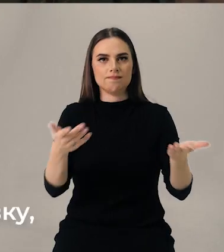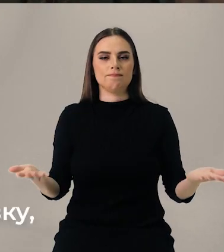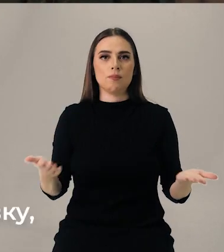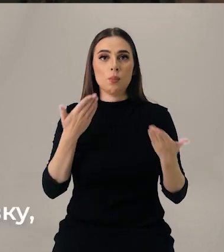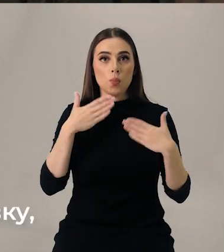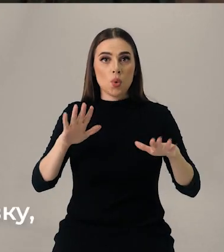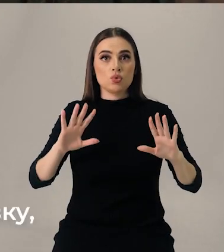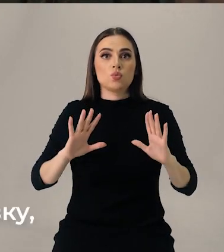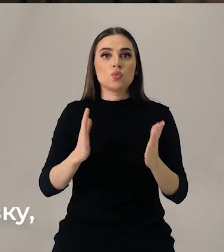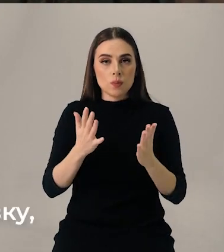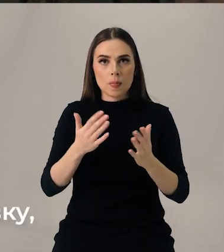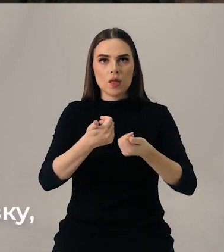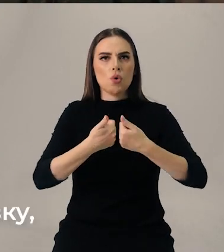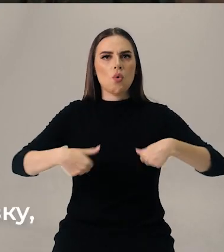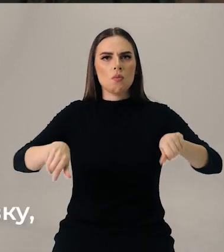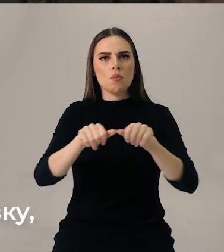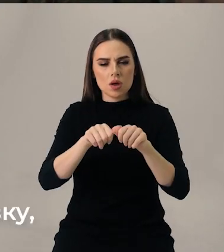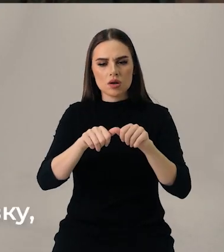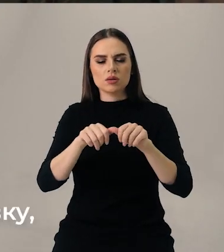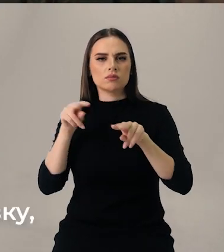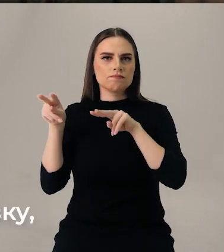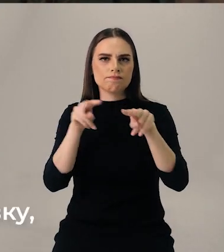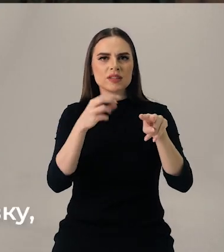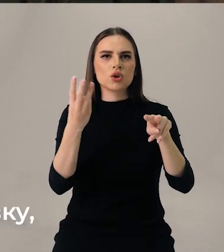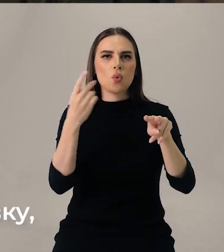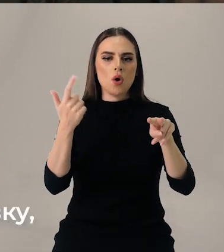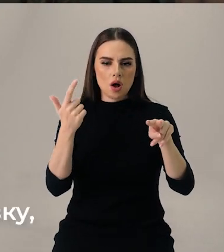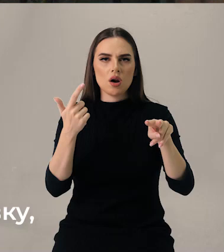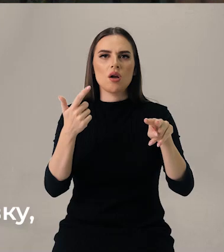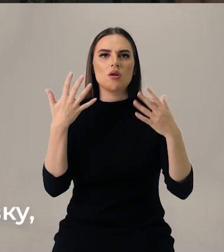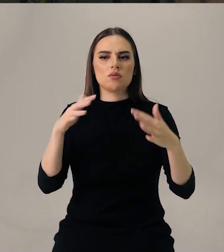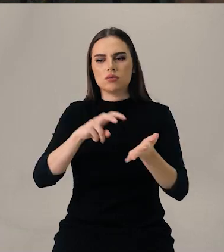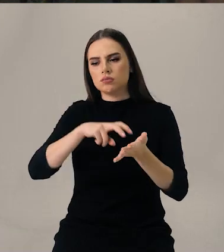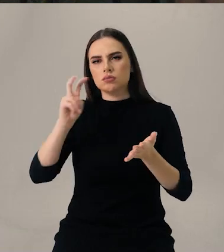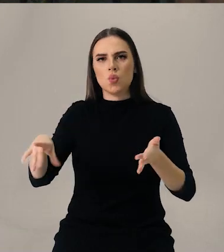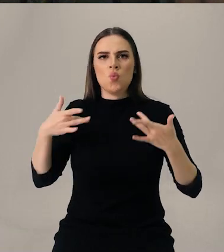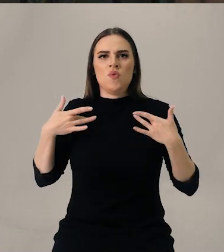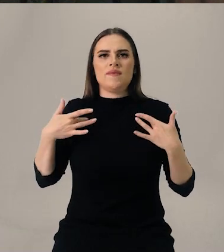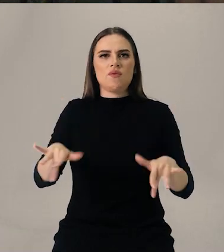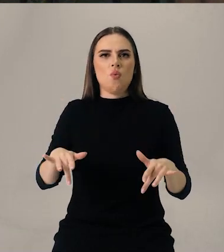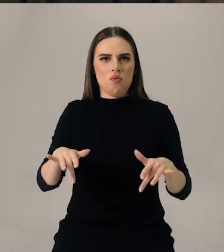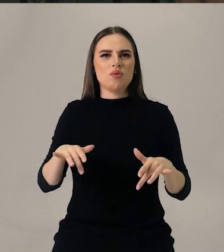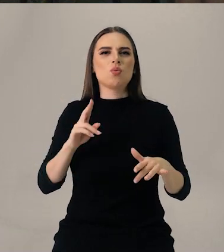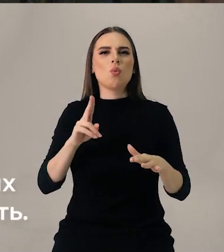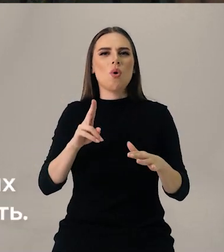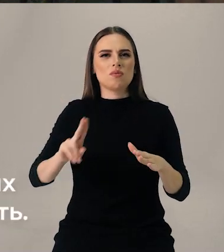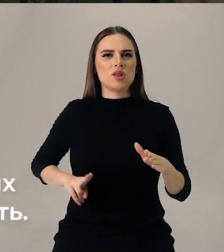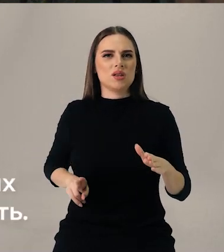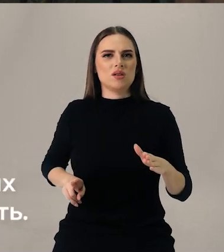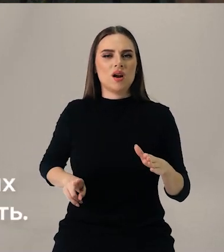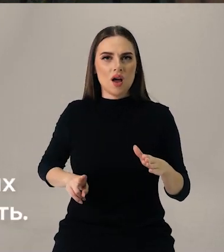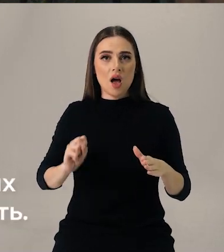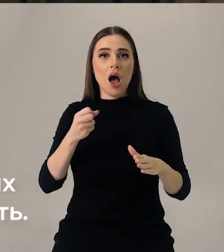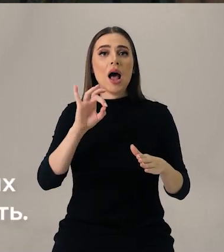После случившегося председатель совета и попечитель Третьяковской галереи подал в отставку, а Репин серьезно расстроился. Он считал